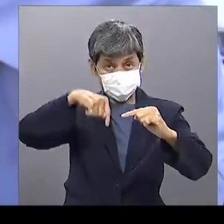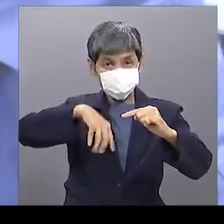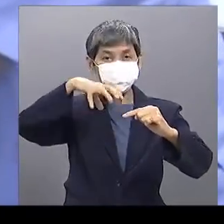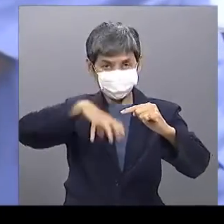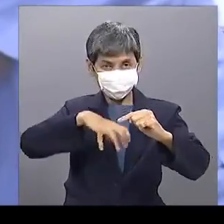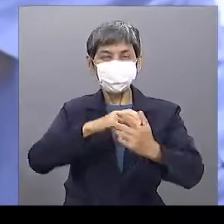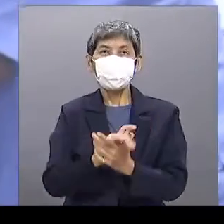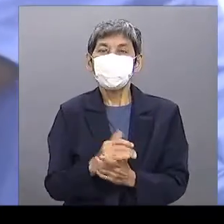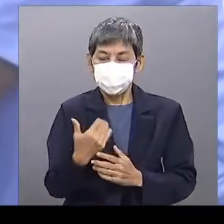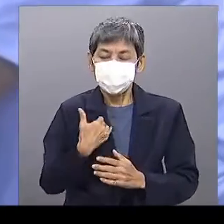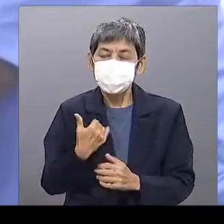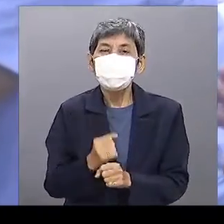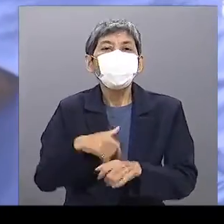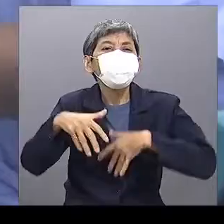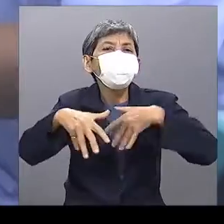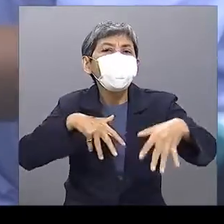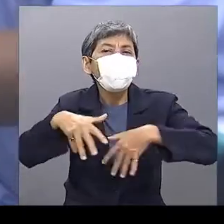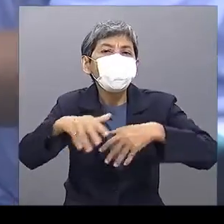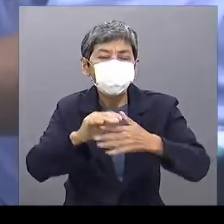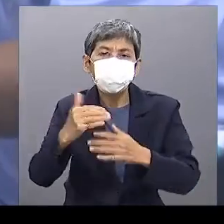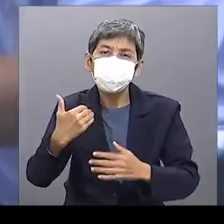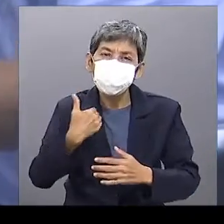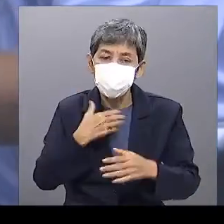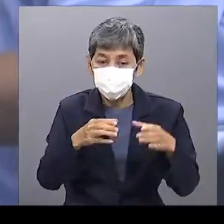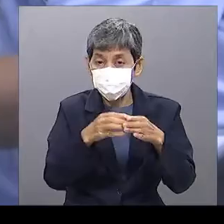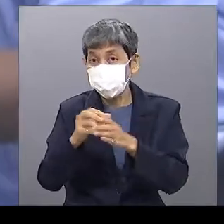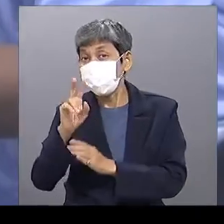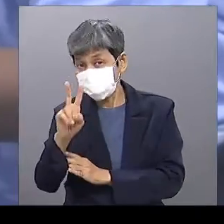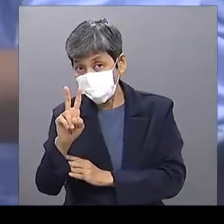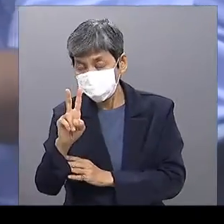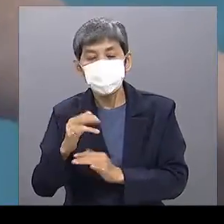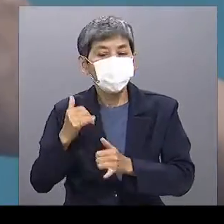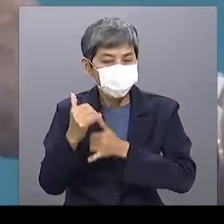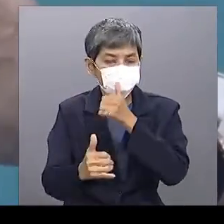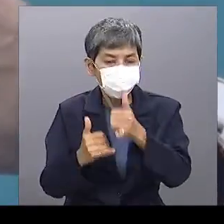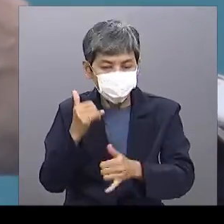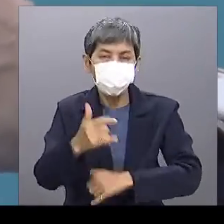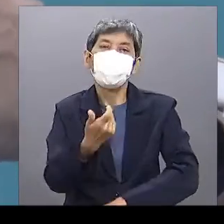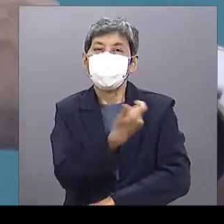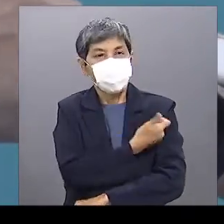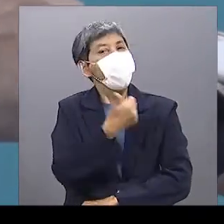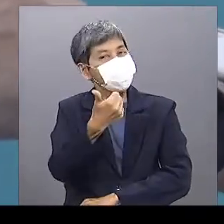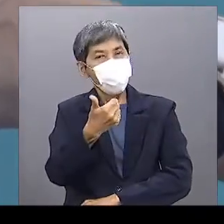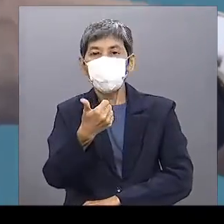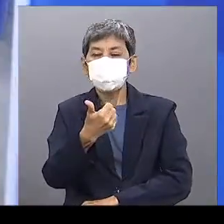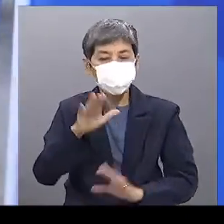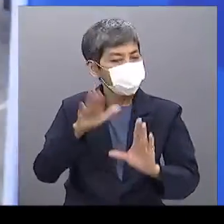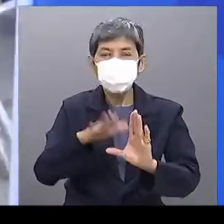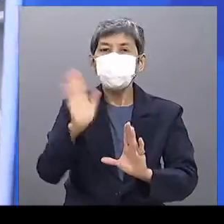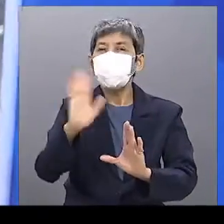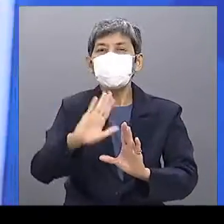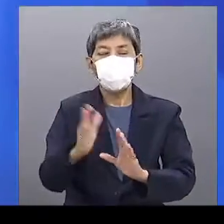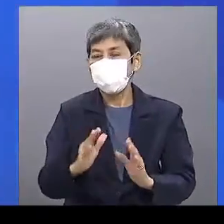การเปิดให้ประชาชนทั้ง2กลุ่มสามารถเปิดวอล์กอินฉีดวัคซีนได้ทันทีโดยไม่ต้องลงทะเบียนได้วันละ300คนค่